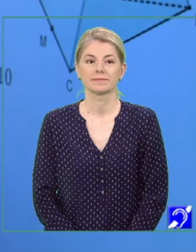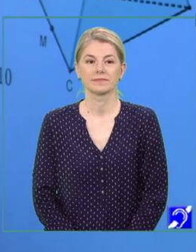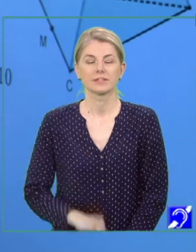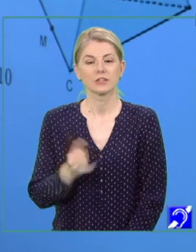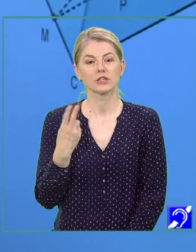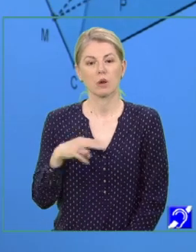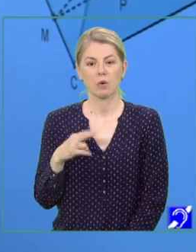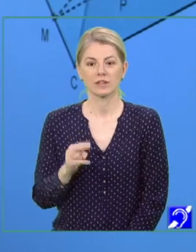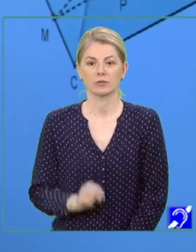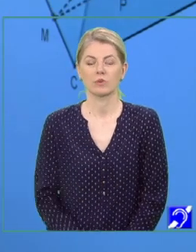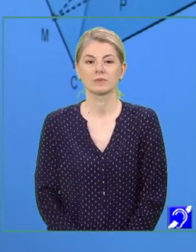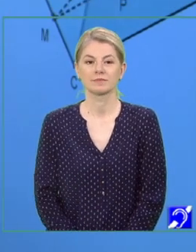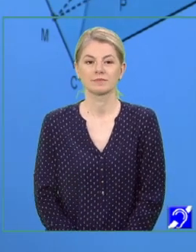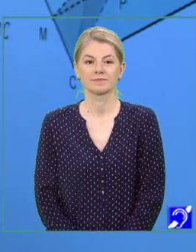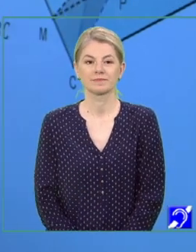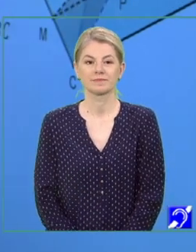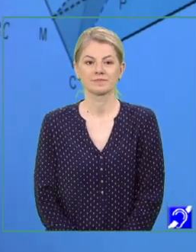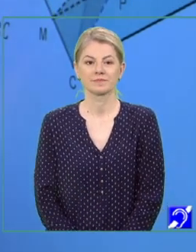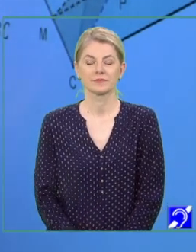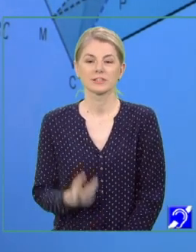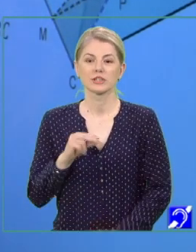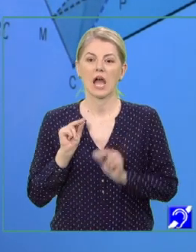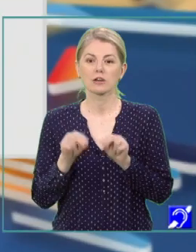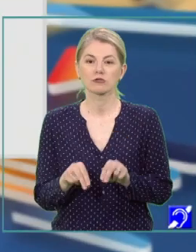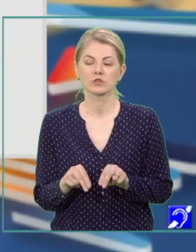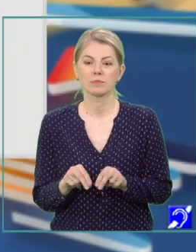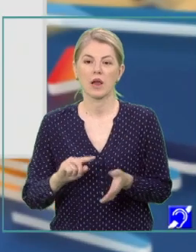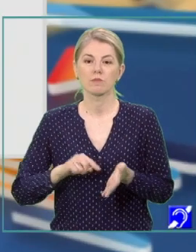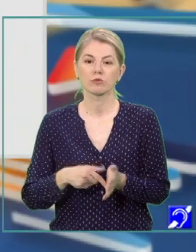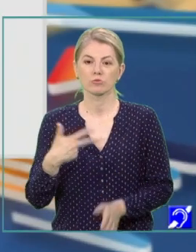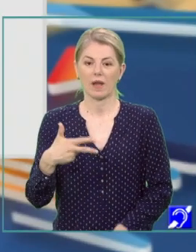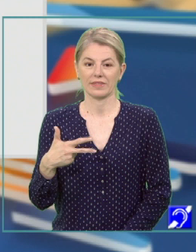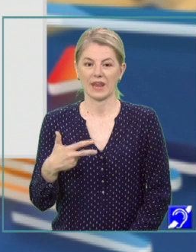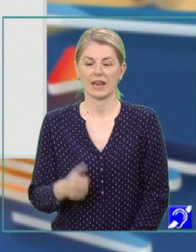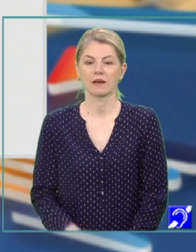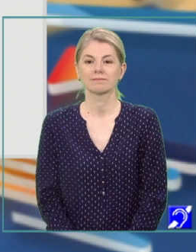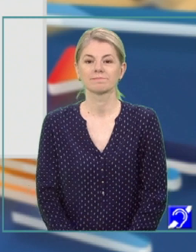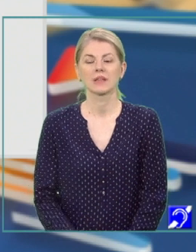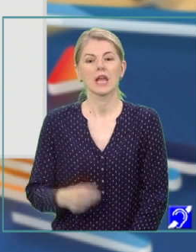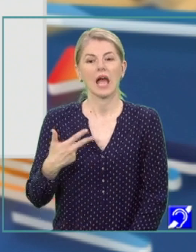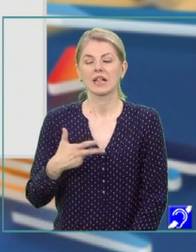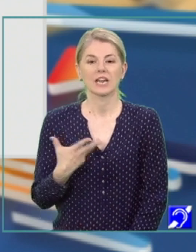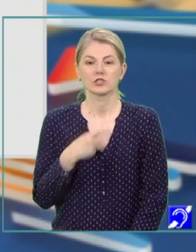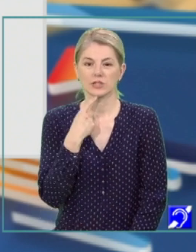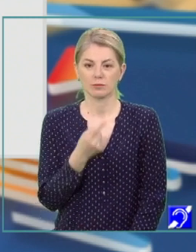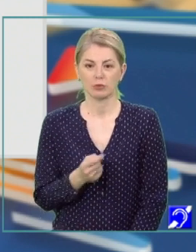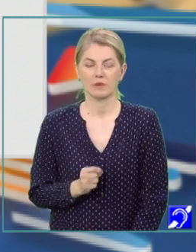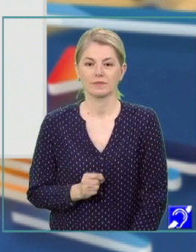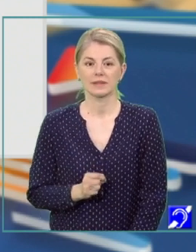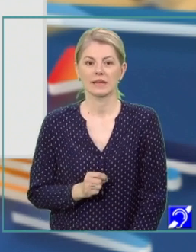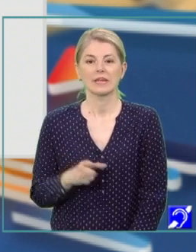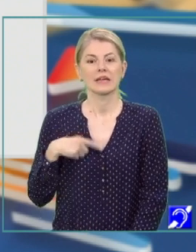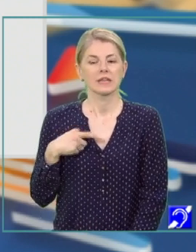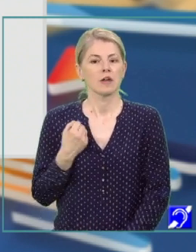Și continuăm și ajungem la punctul al treilea. Punctul al treilea, care